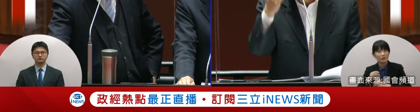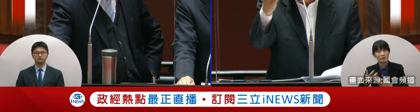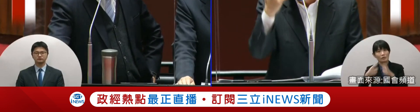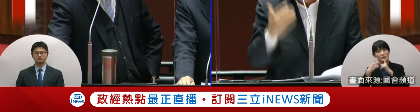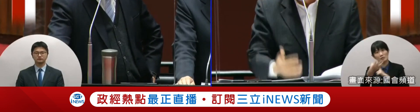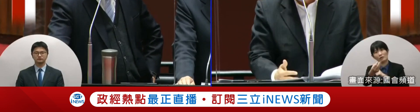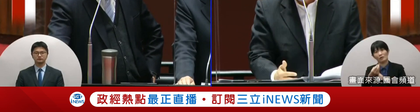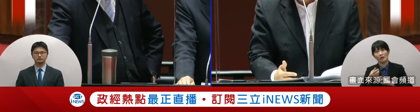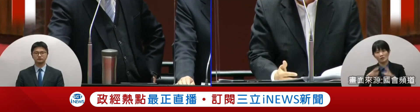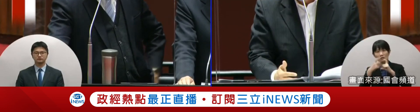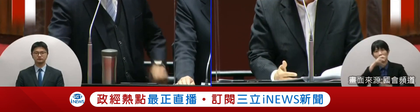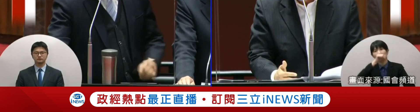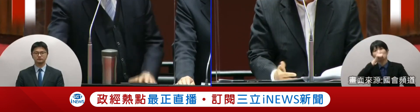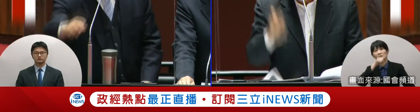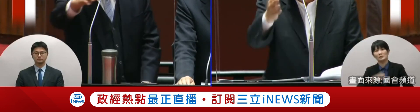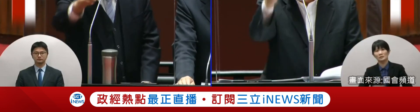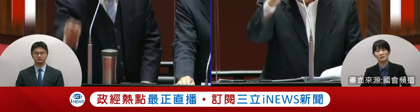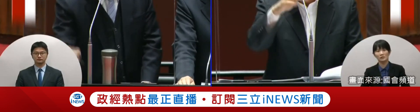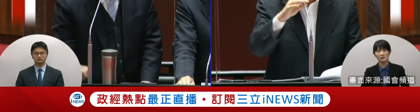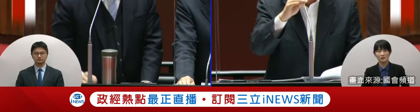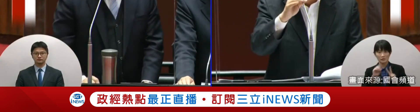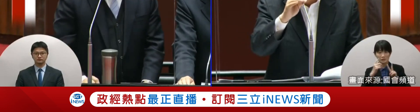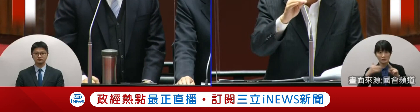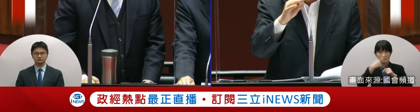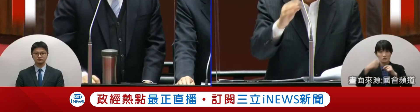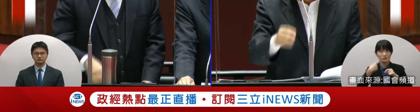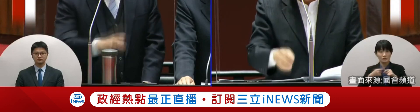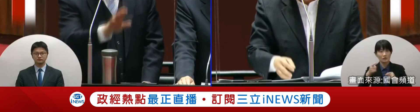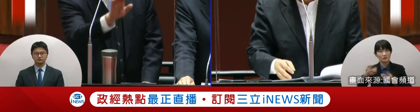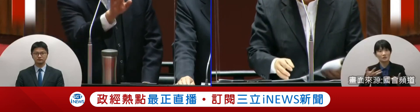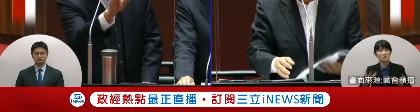问题？你一直不回答。2019年来有没